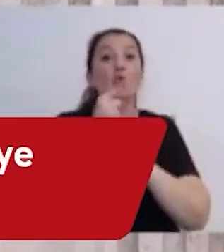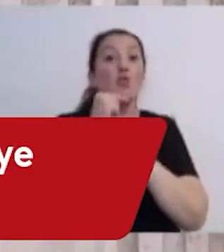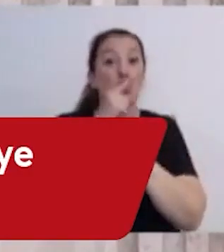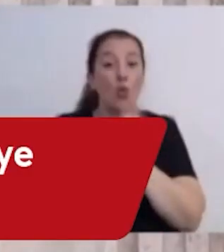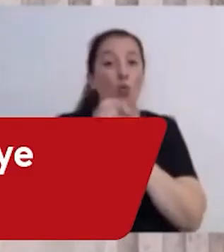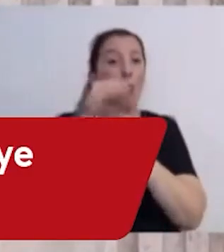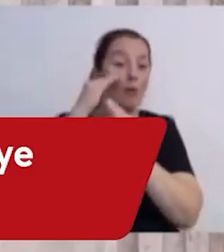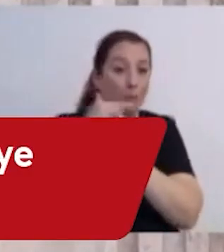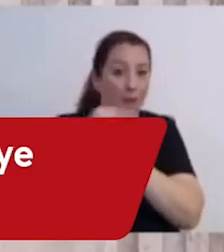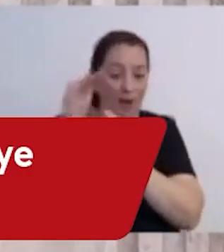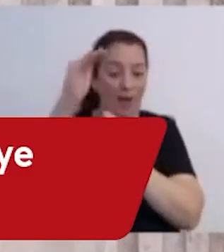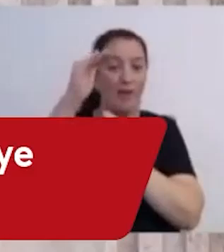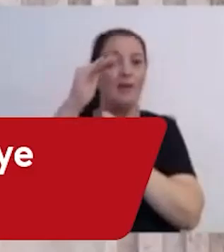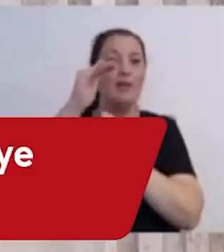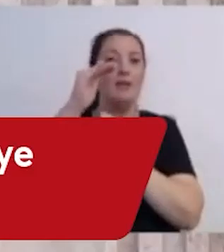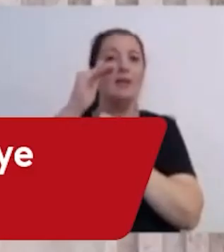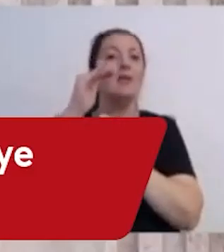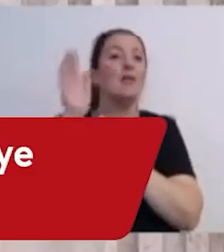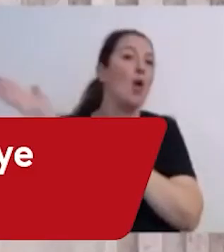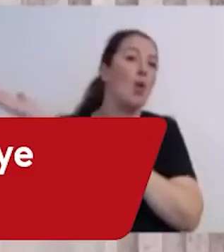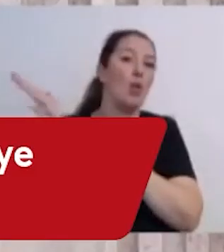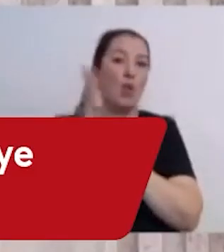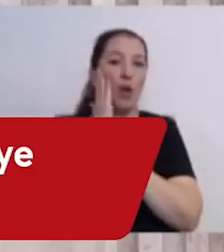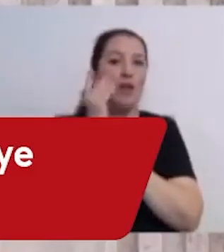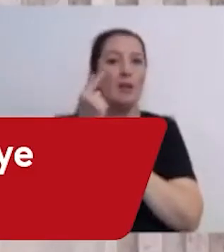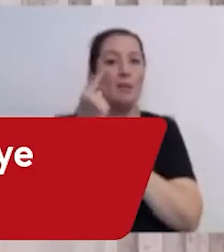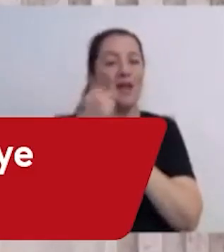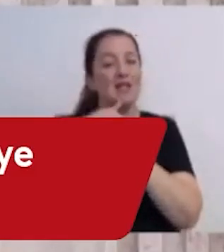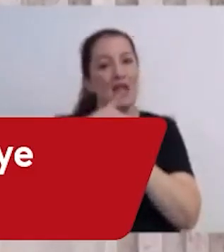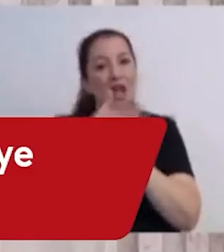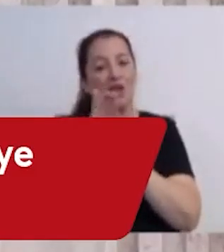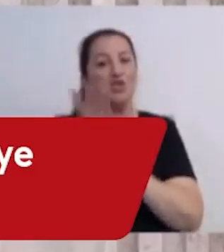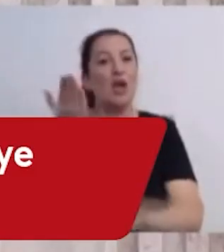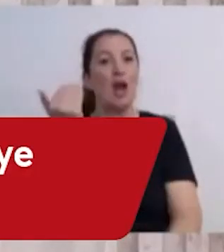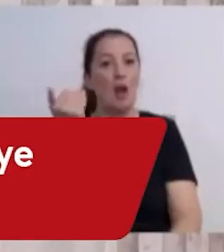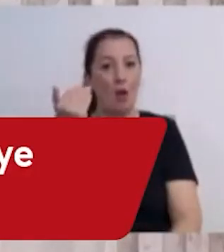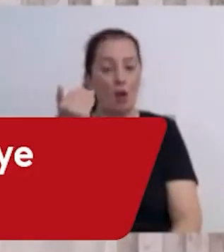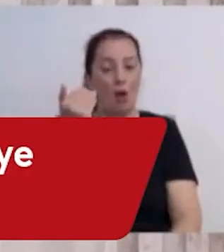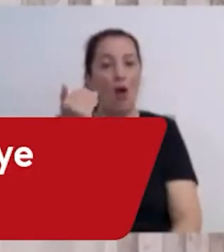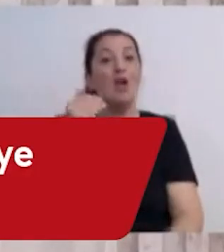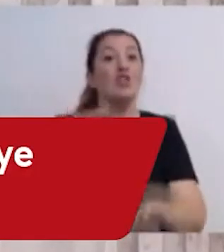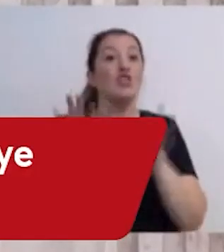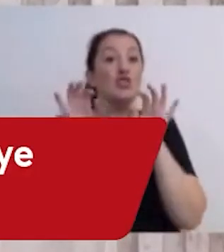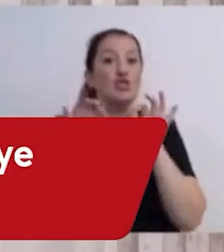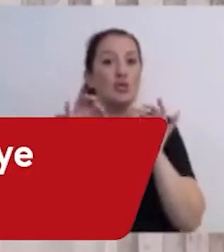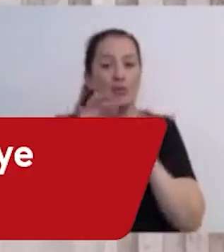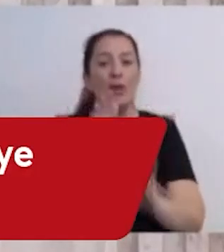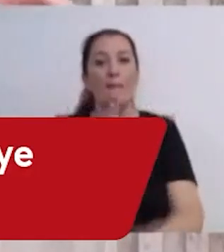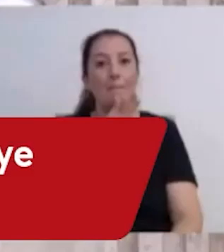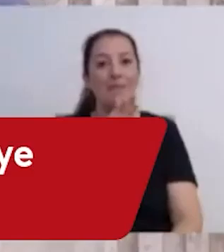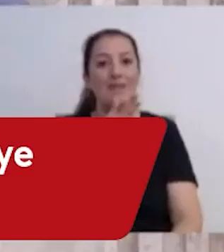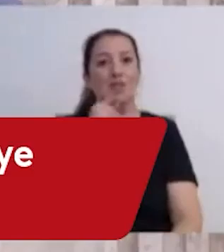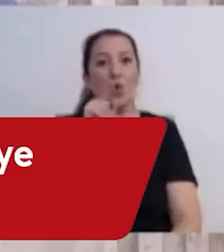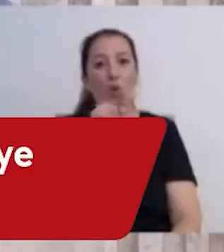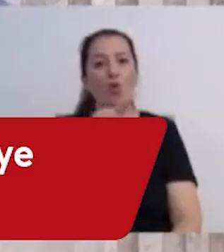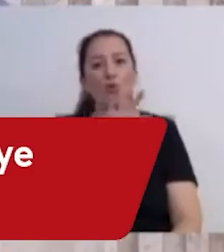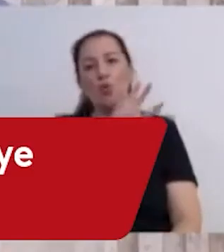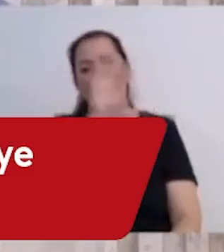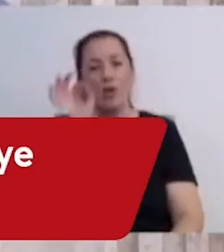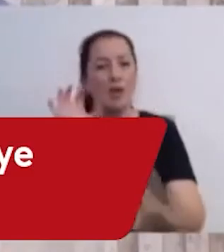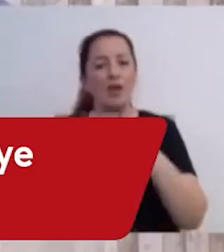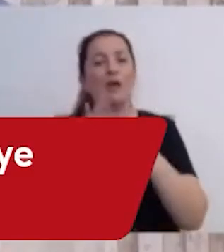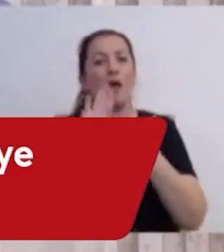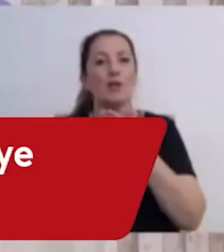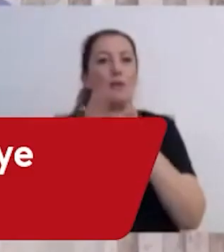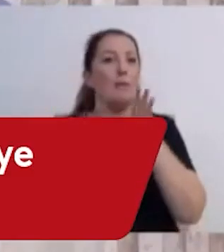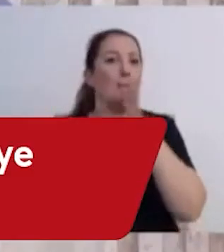Bu milletin tokatı biraz geç iniyor. Şu anda bilirsiniz onu, bütün ilgili arkadaşlar